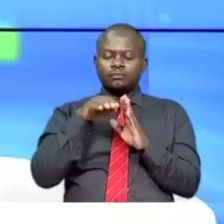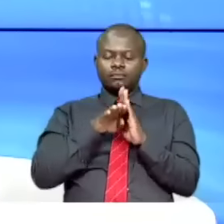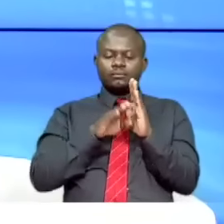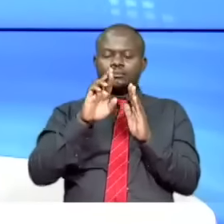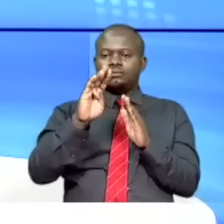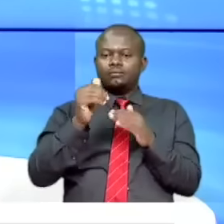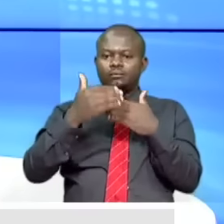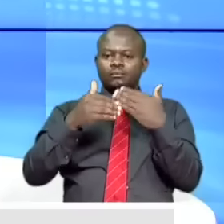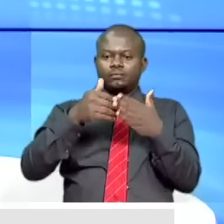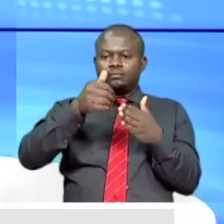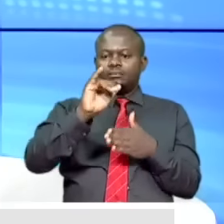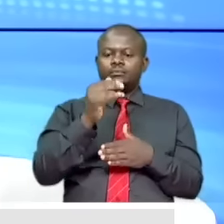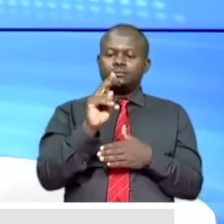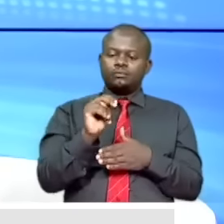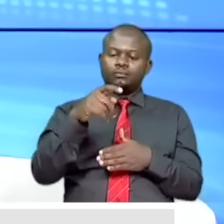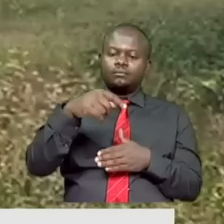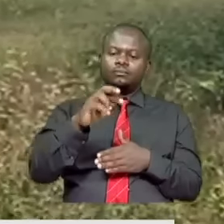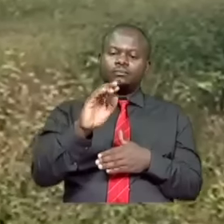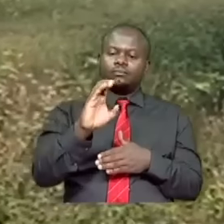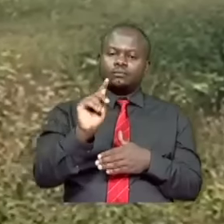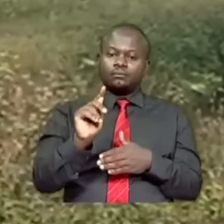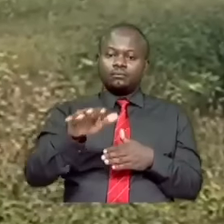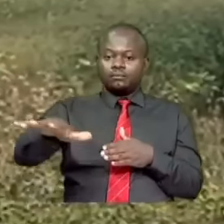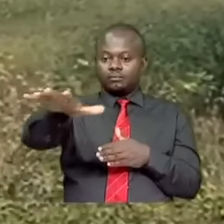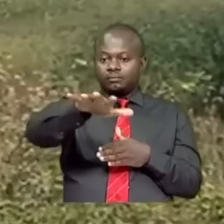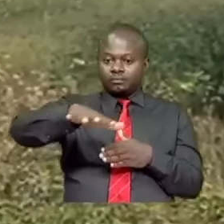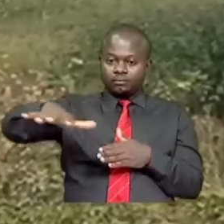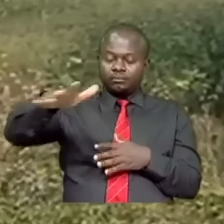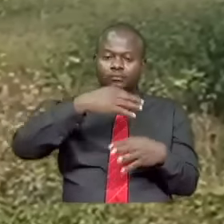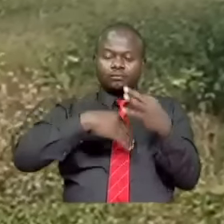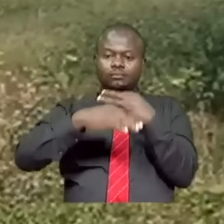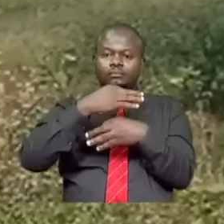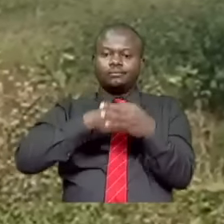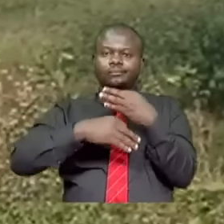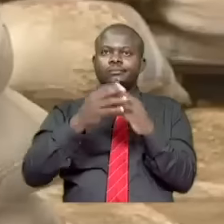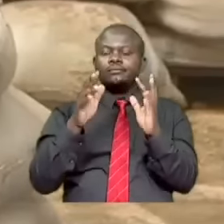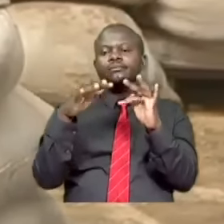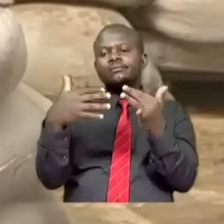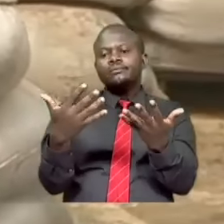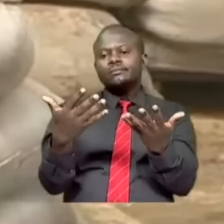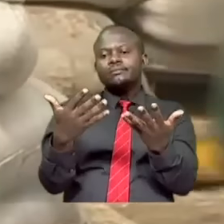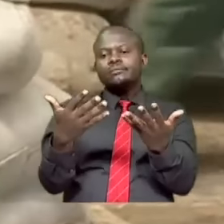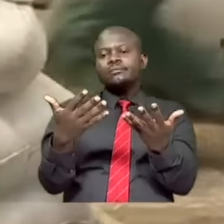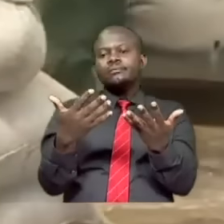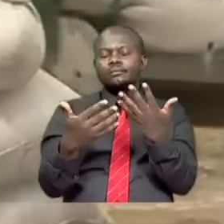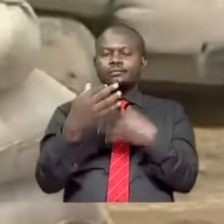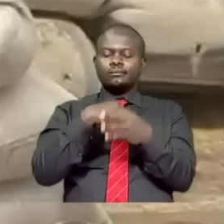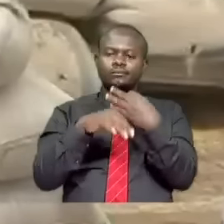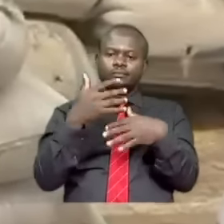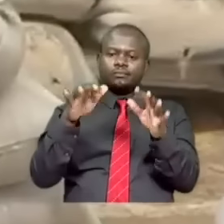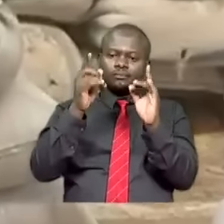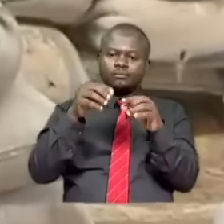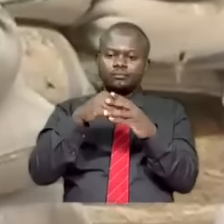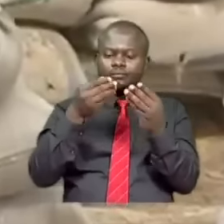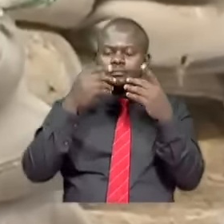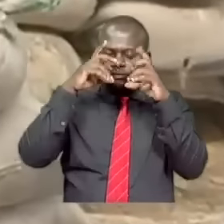yawaho mugenzi wacu John Patrick yasuye icyanya cy'inganda ha i Rwamagana. John Patrick, wasanze bimeze bite? Hari inganda zamaze kugeramo?